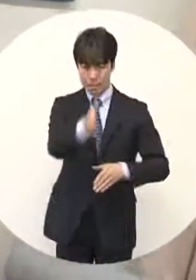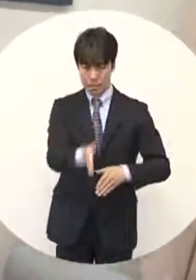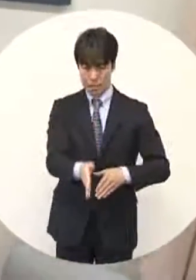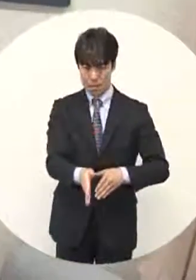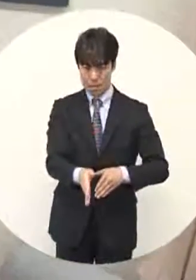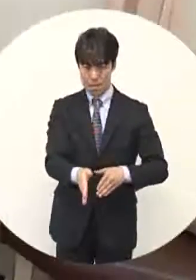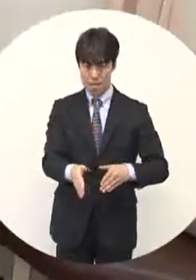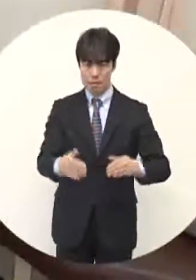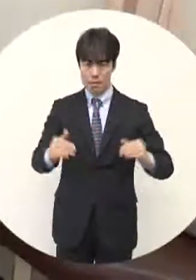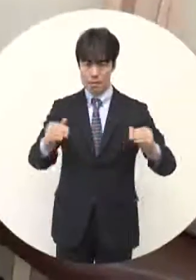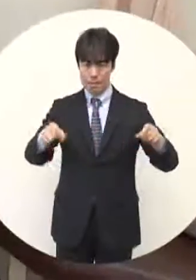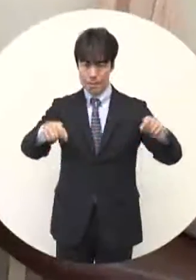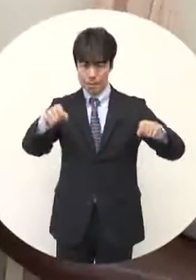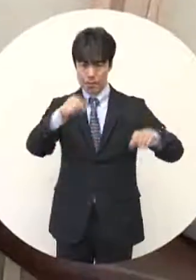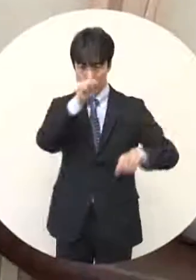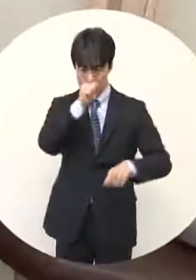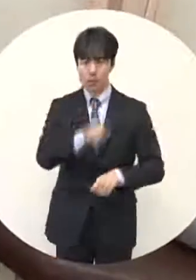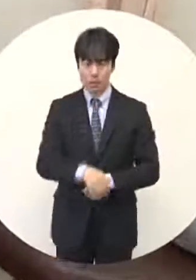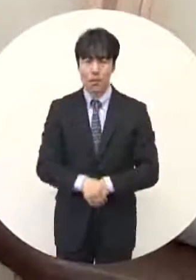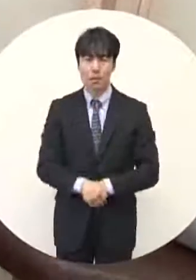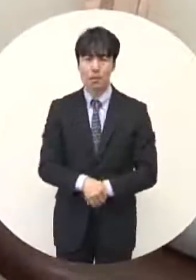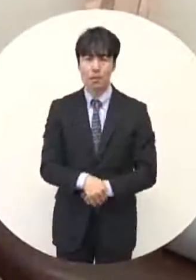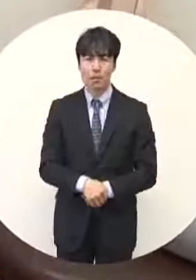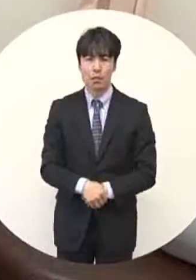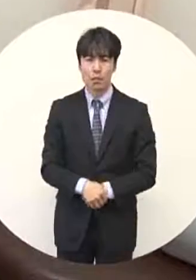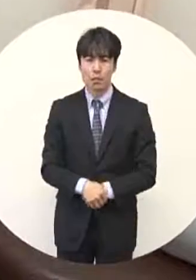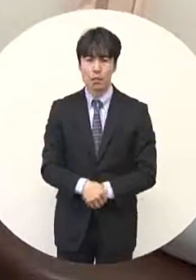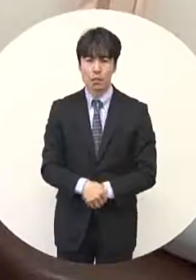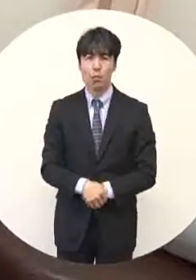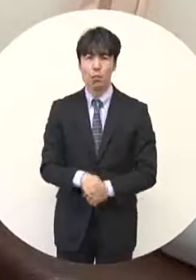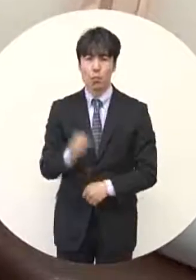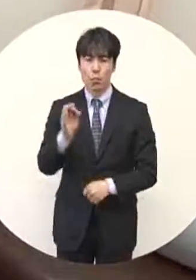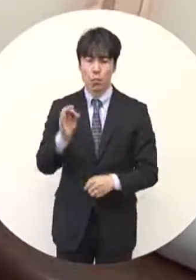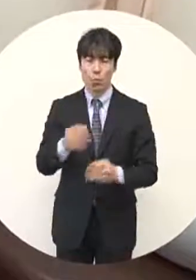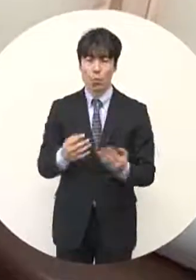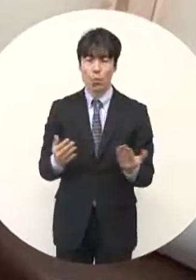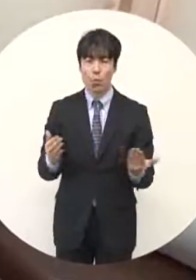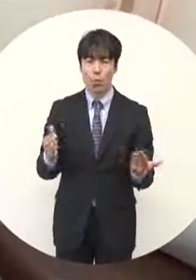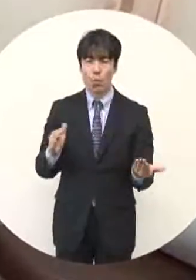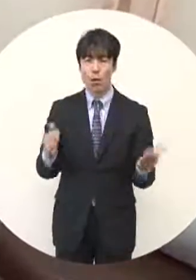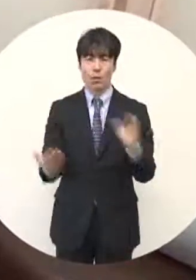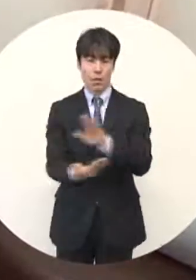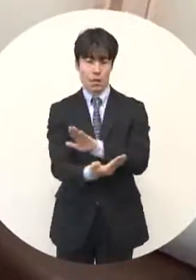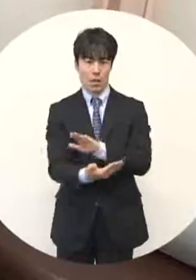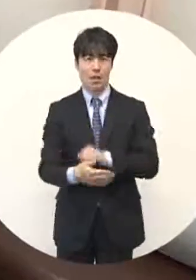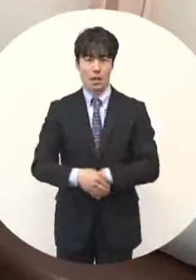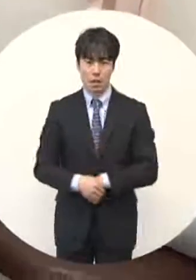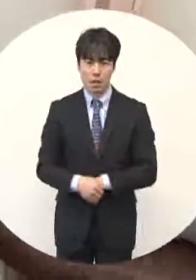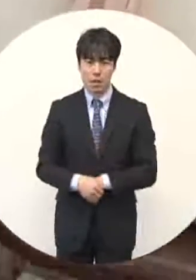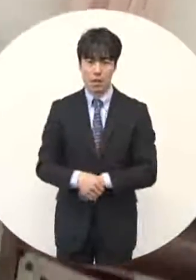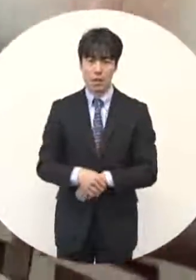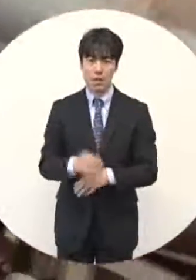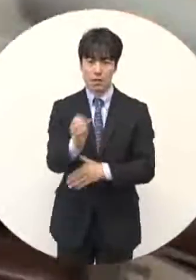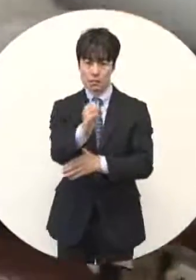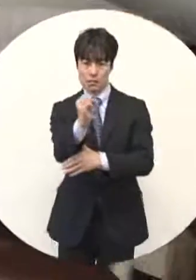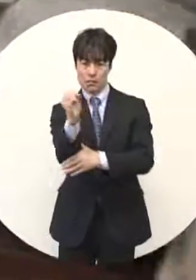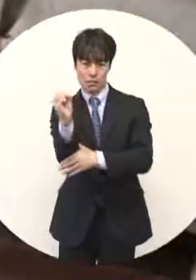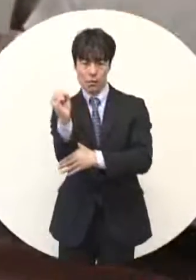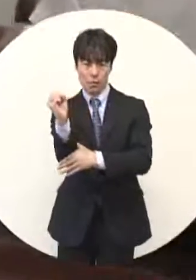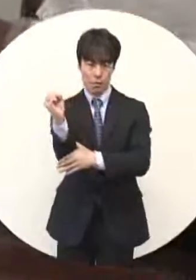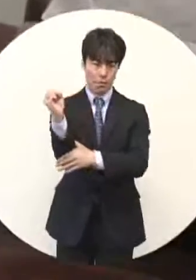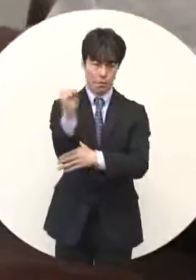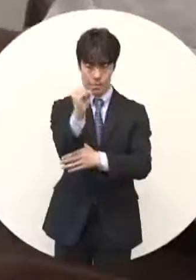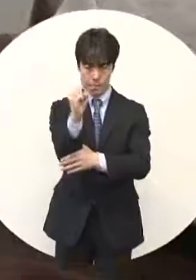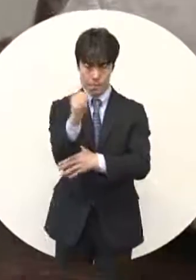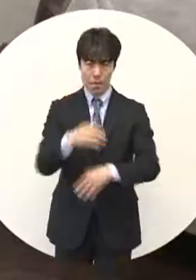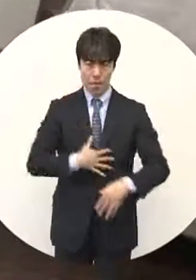。お、結構変わりましたね体の反りがかなり減ってきているので、しっかり